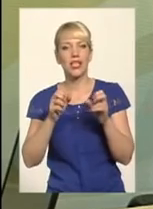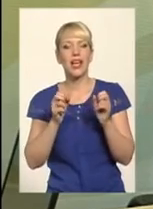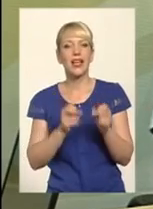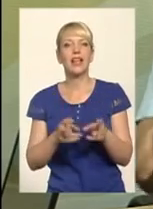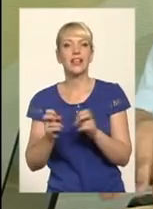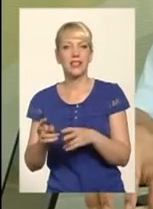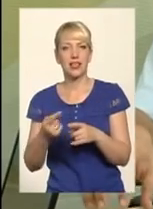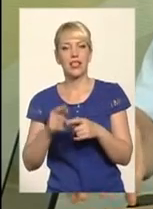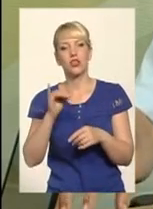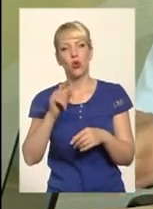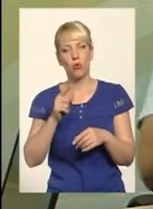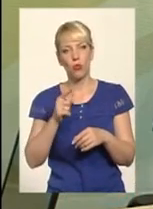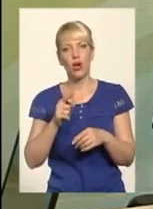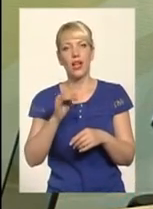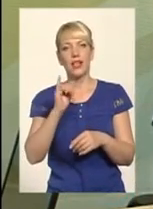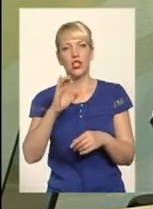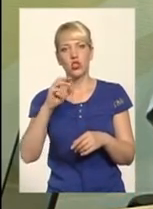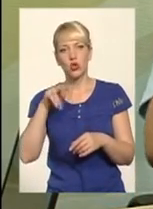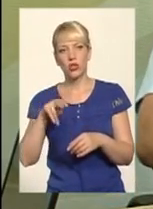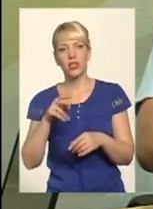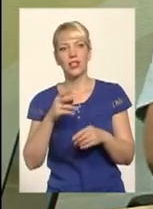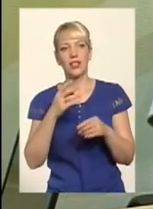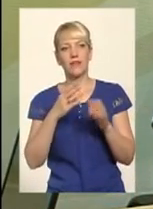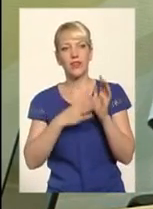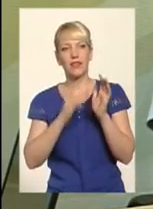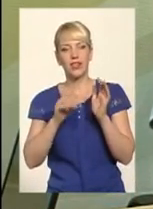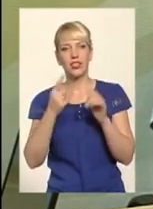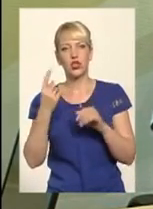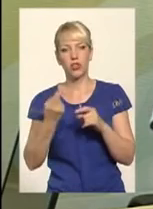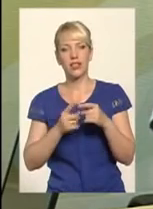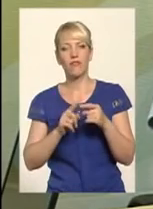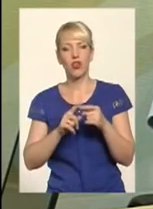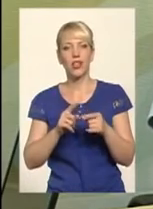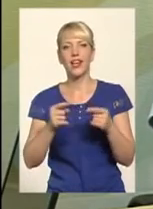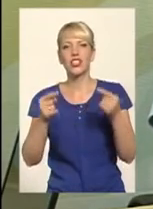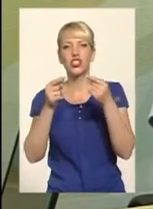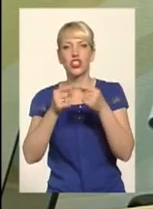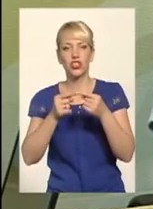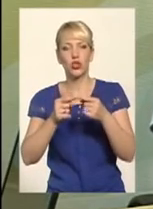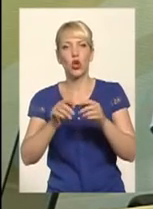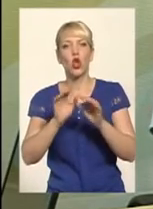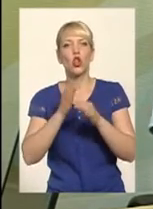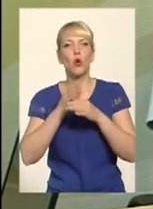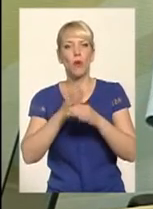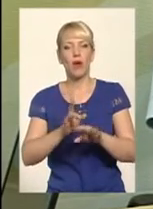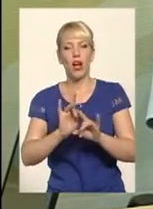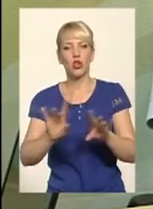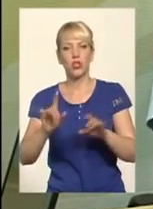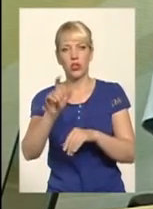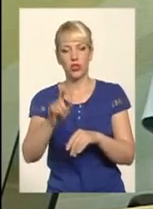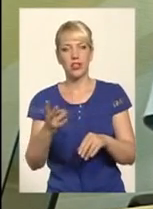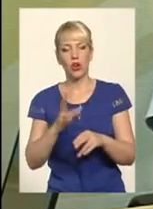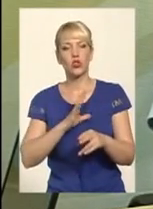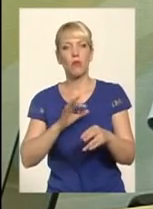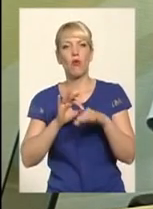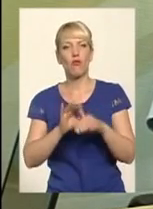стандартизації в міжнародних стандартах ISO 9001, вона допомагає це більш чітко донести до людини. Але крім того, треба постійно проводити профілактичну роботу.